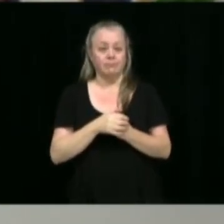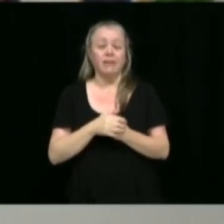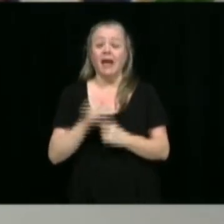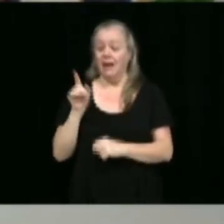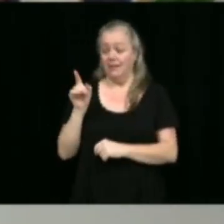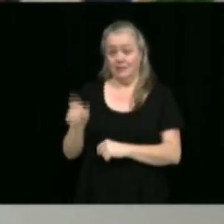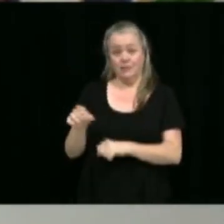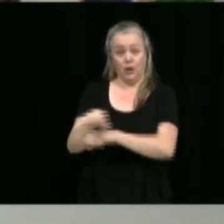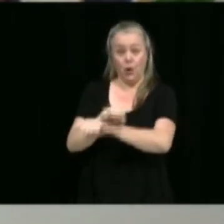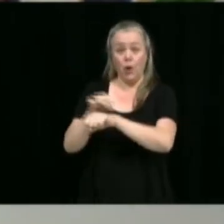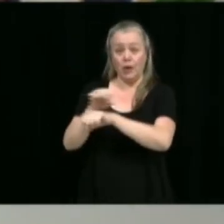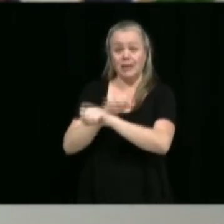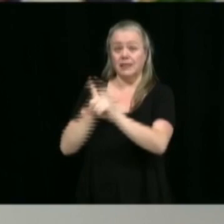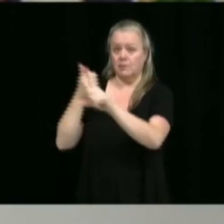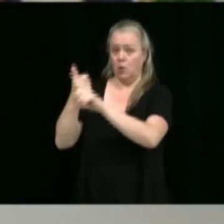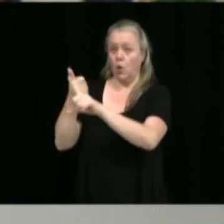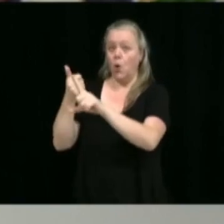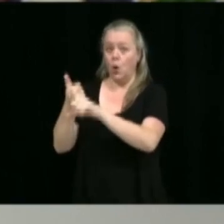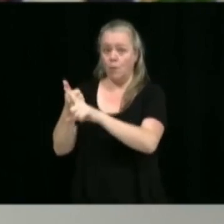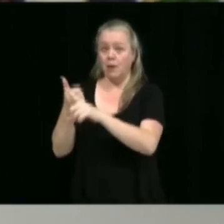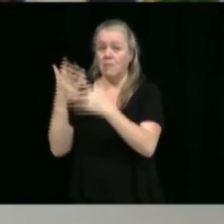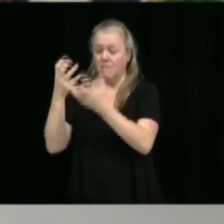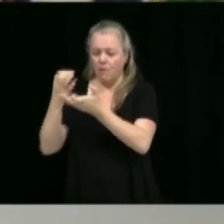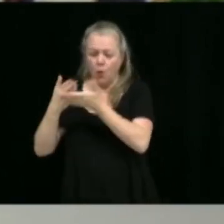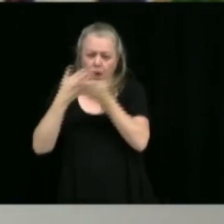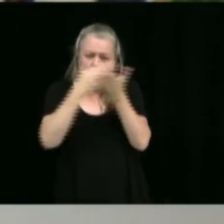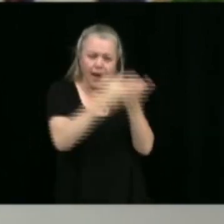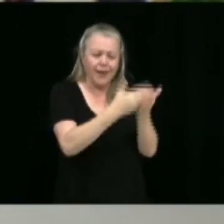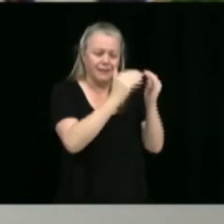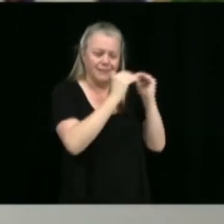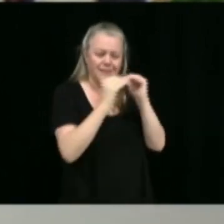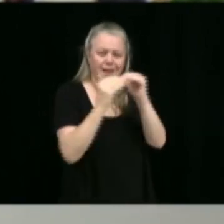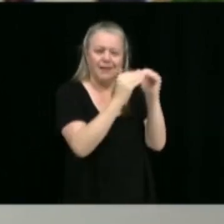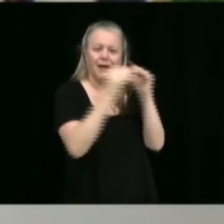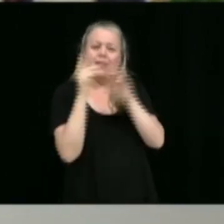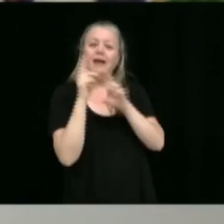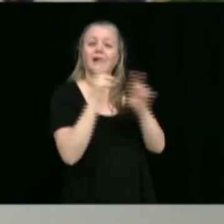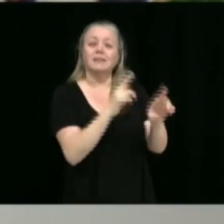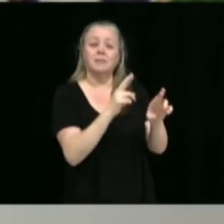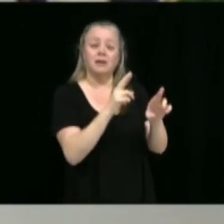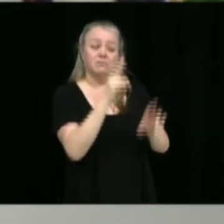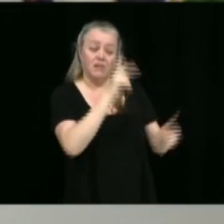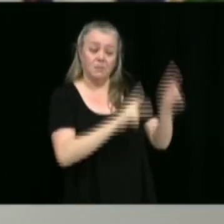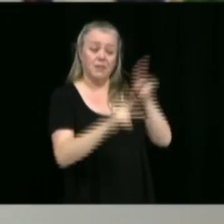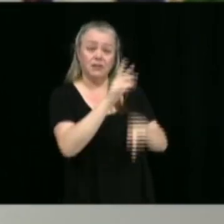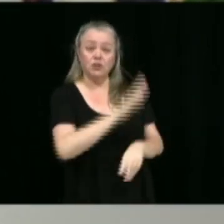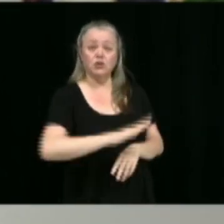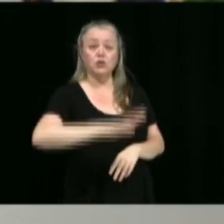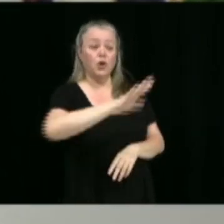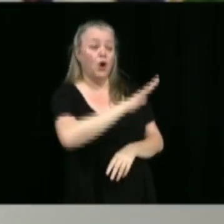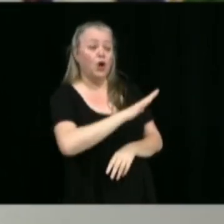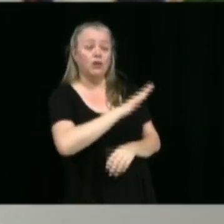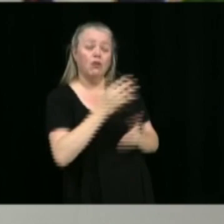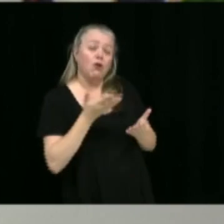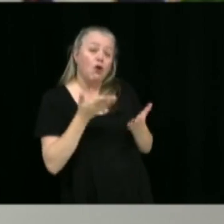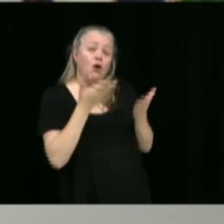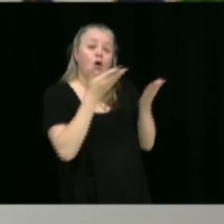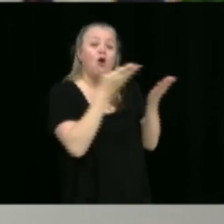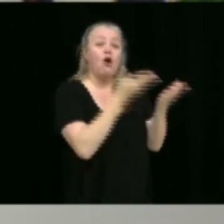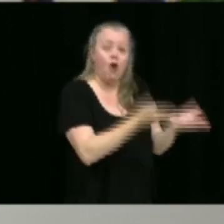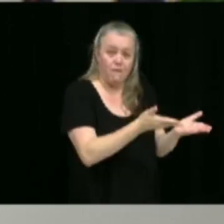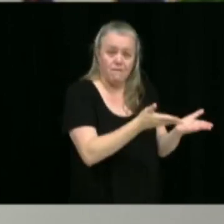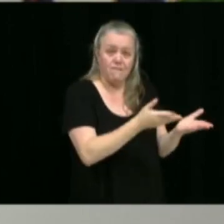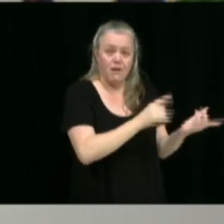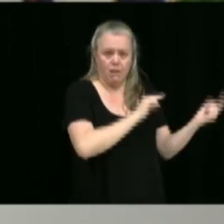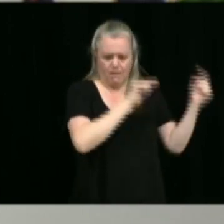évident envers l'égalité et le respect en offrant aux individus concernés l'opportunité de pleinement exprimer